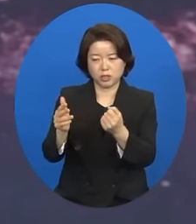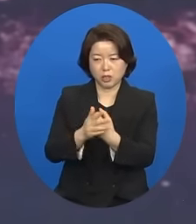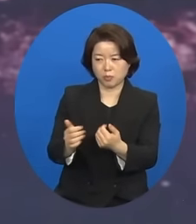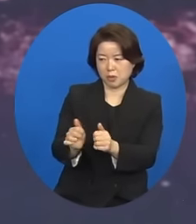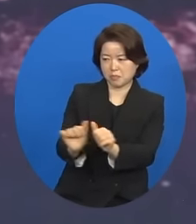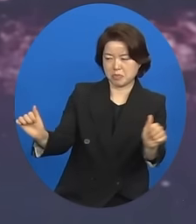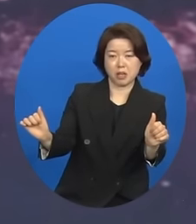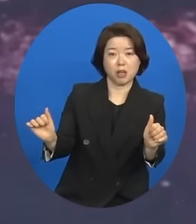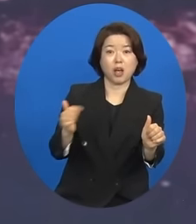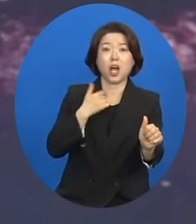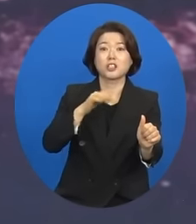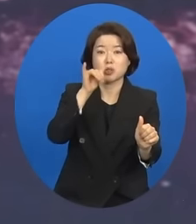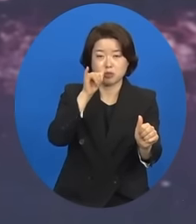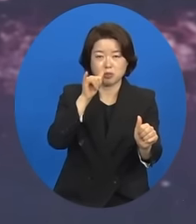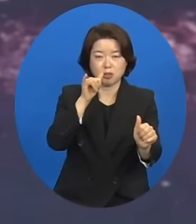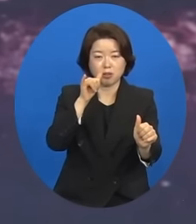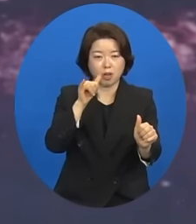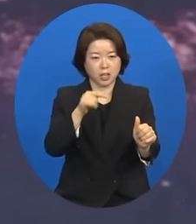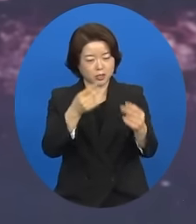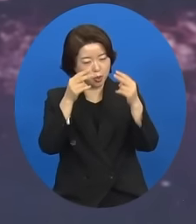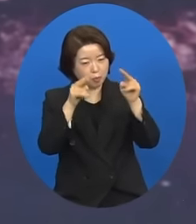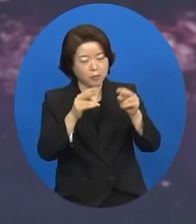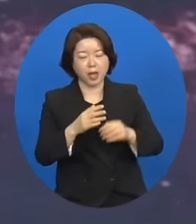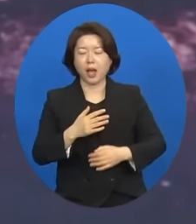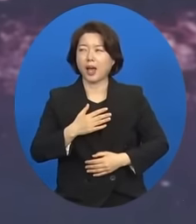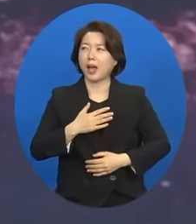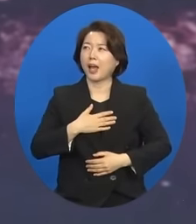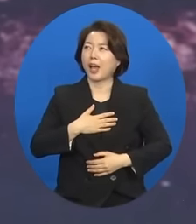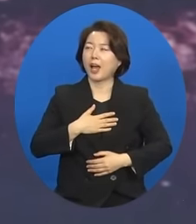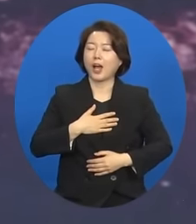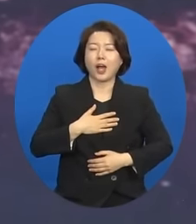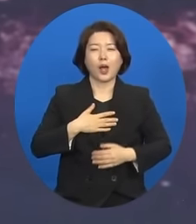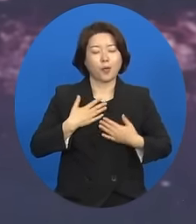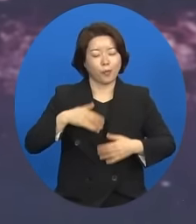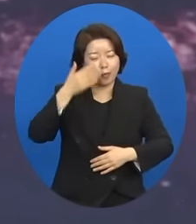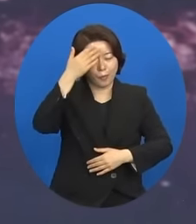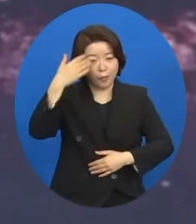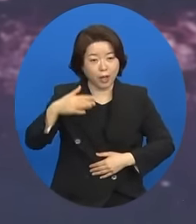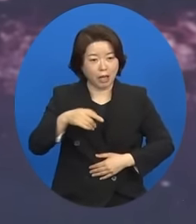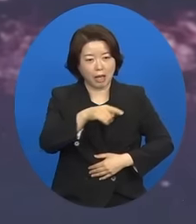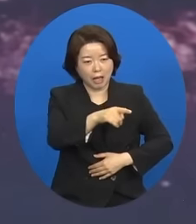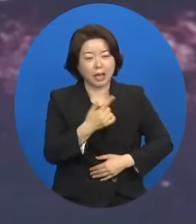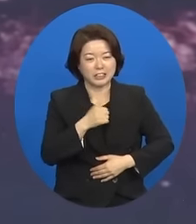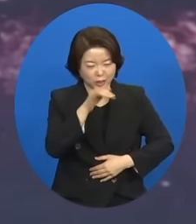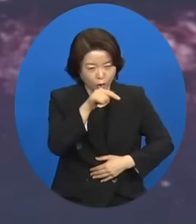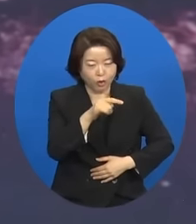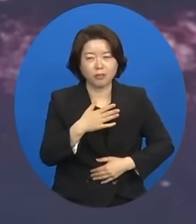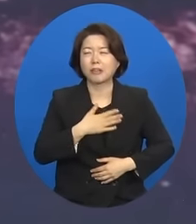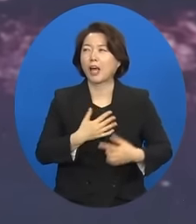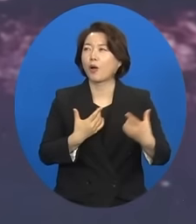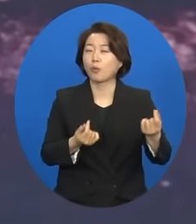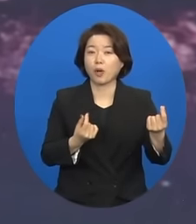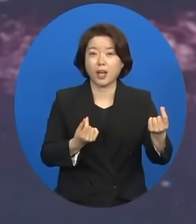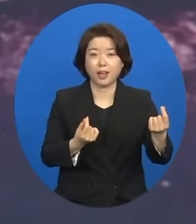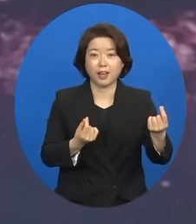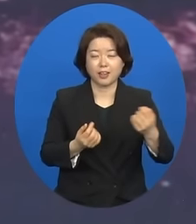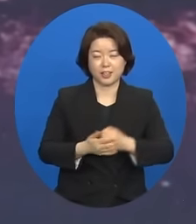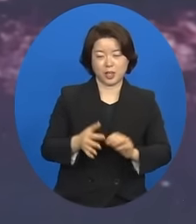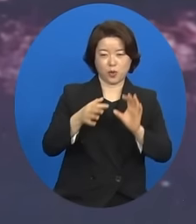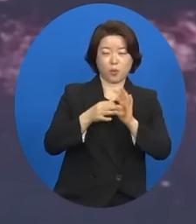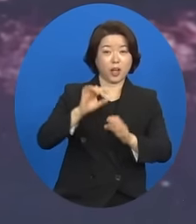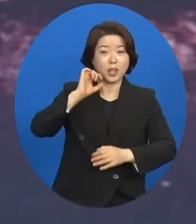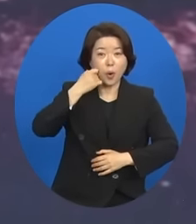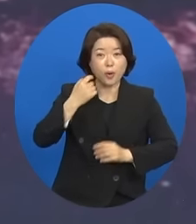보면 굉장히 위안이 됩니다 우리에게 아 사도 바울도 그랬구나 그러니까 우리도 관계의 어려움을 겪을